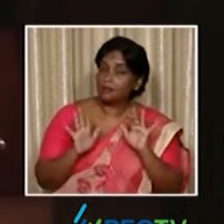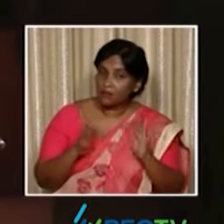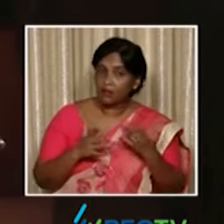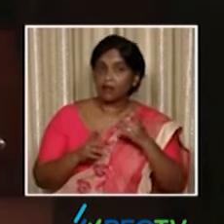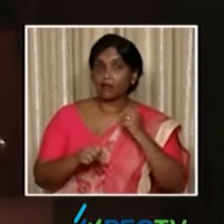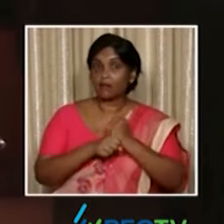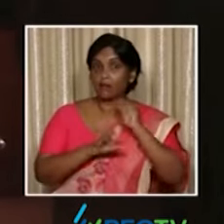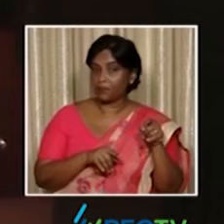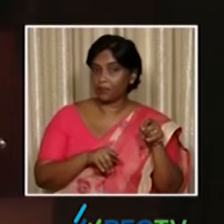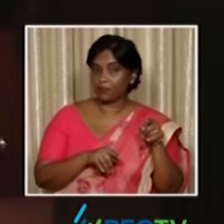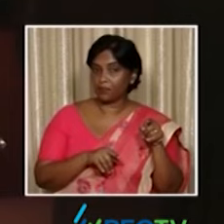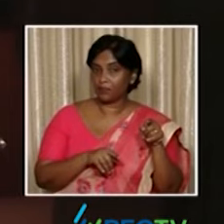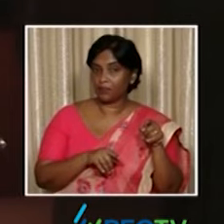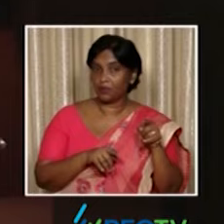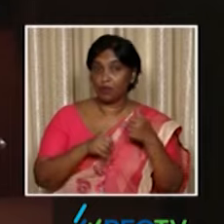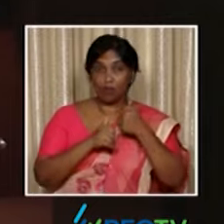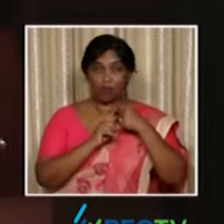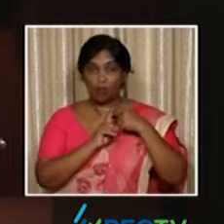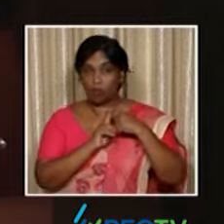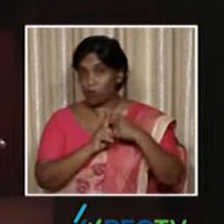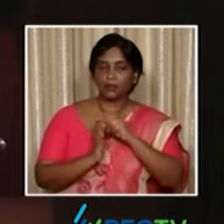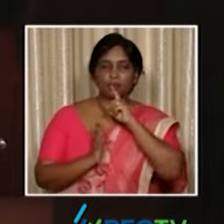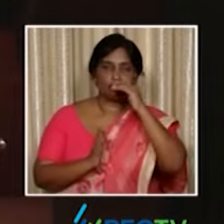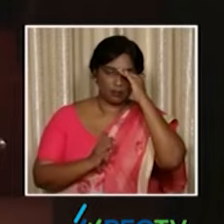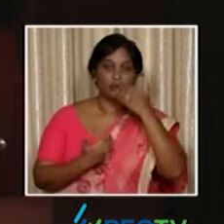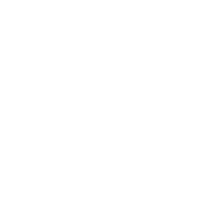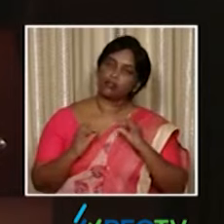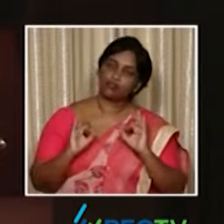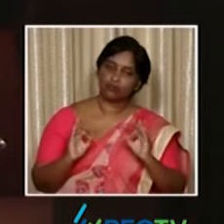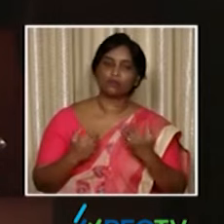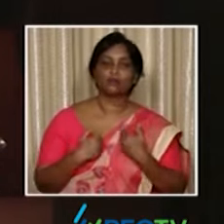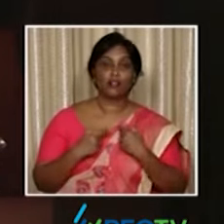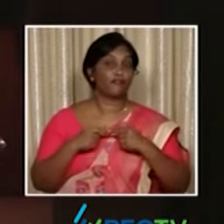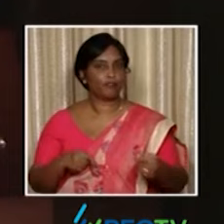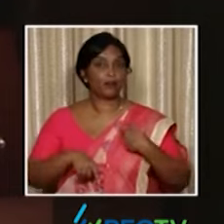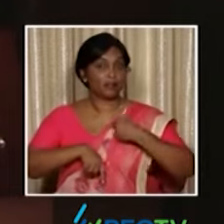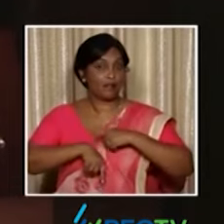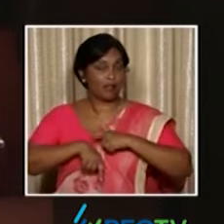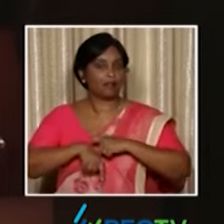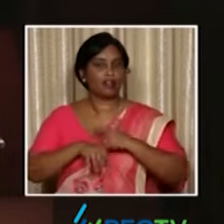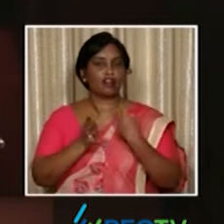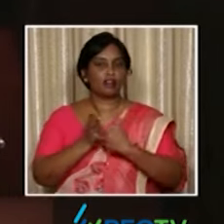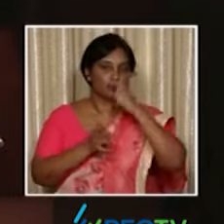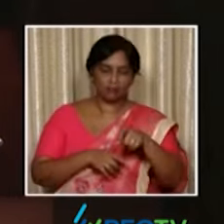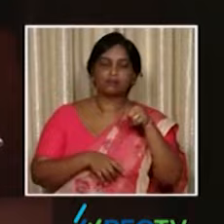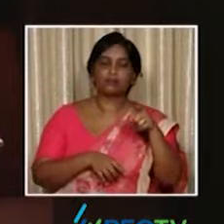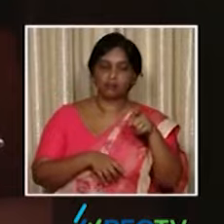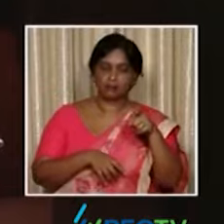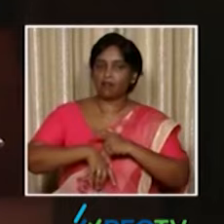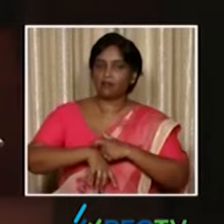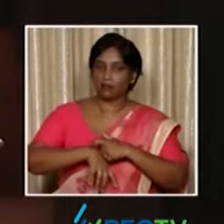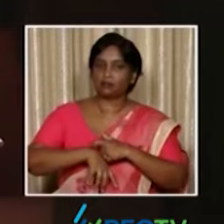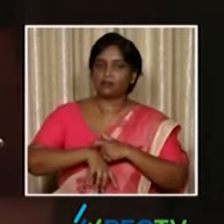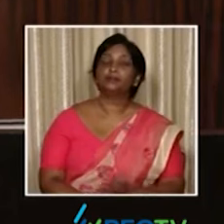රාජ්‍ය පාර්ශ්වයෙන්ට සුබවාදී ප්‍රතිචාරයක් නොලැබුණොත් අපි සූදානම් විපක්ෂයේ කොටසෙන් රොෂාන් රණසිංහ මැතිතුමාට ඒ